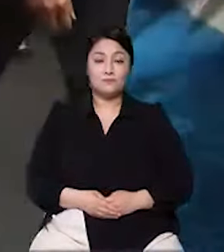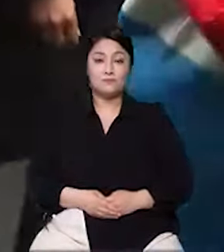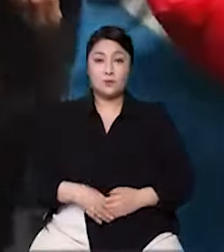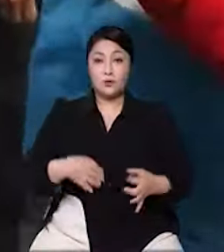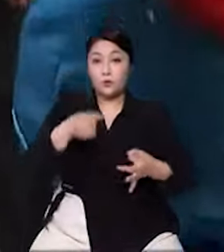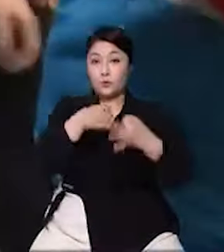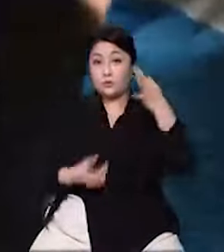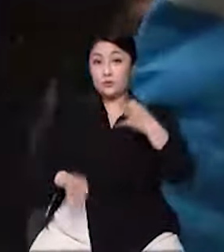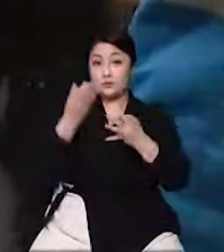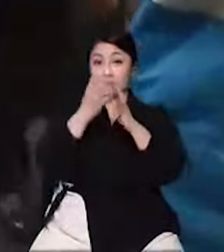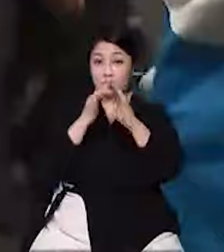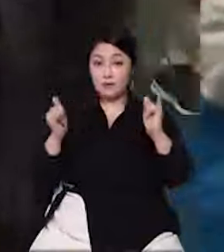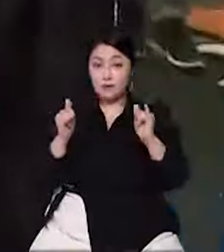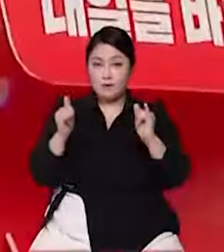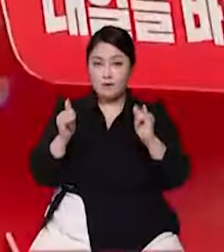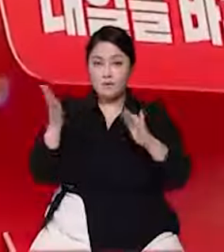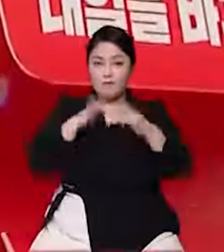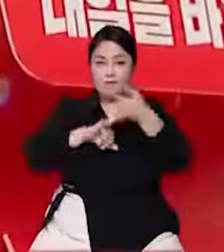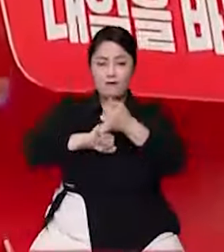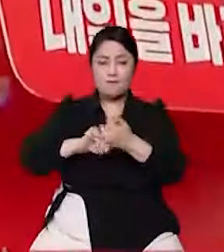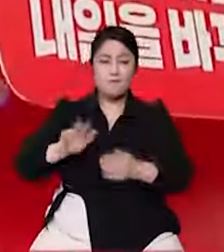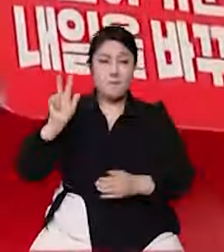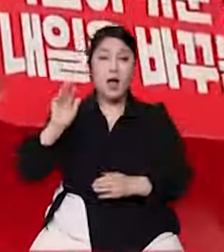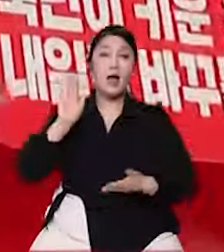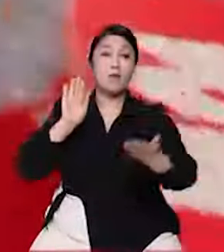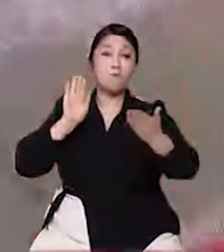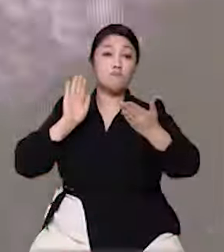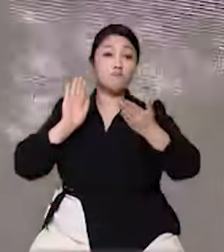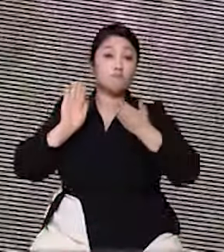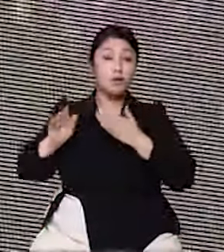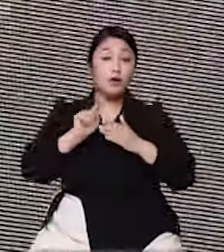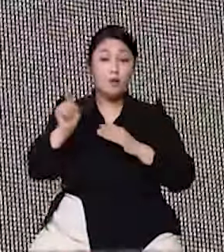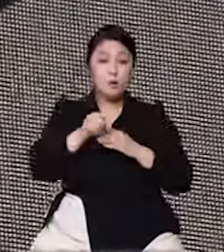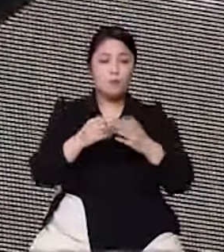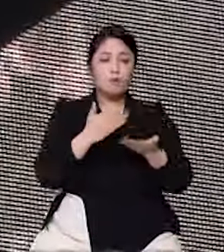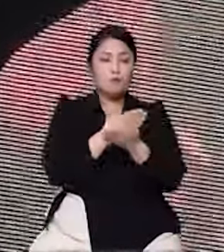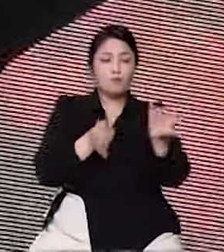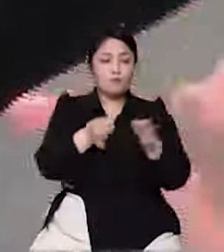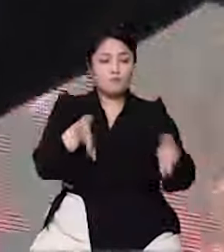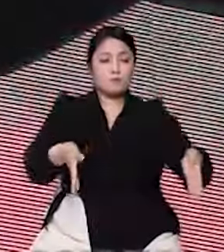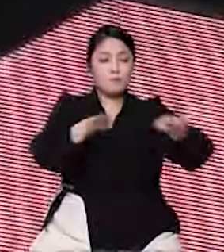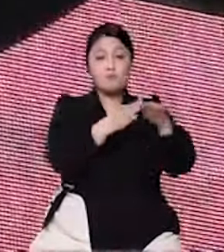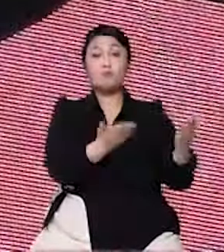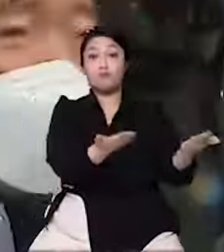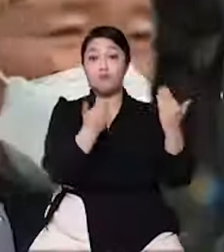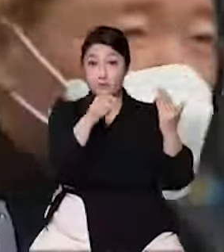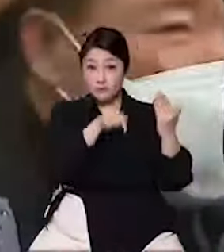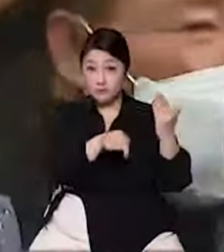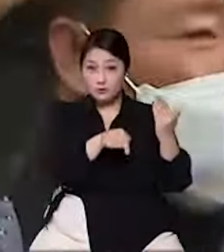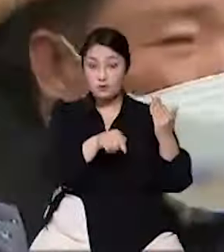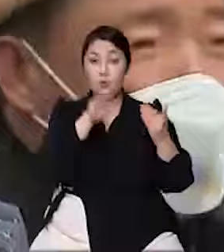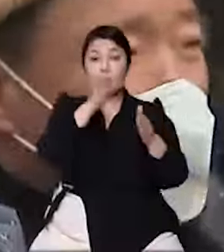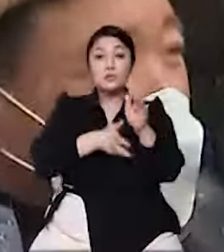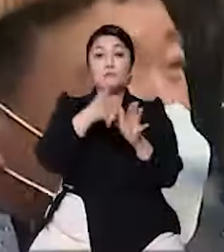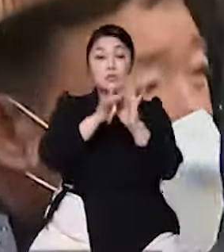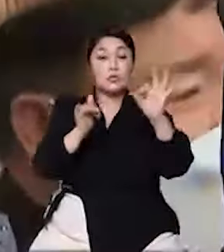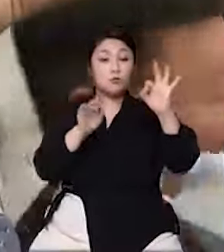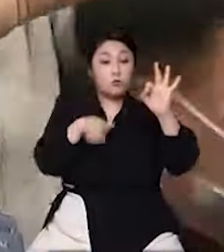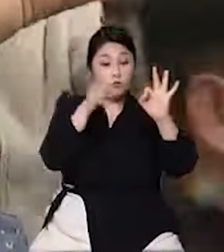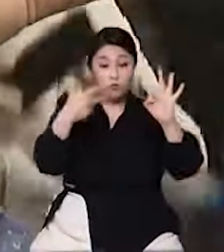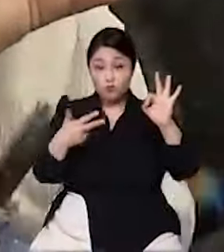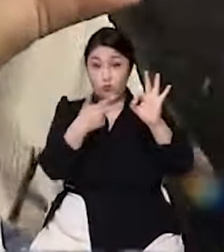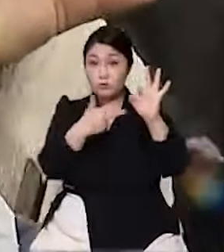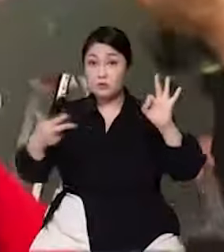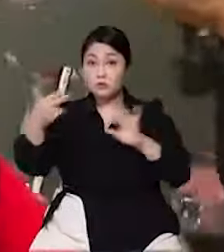윤석렬 대통령 당선인의 공원 이후 지역 최대 화두로 떠오른 복합쇼핑몰 유치 광주 시민 10명 중